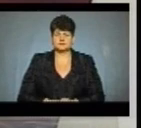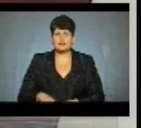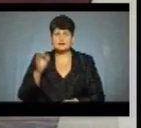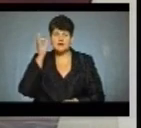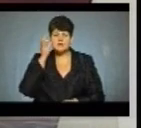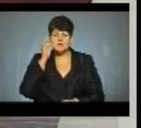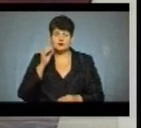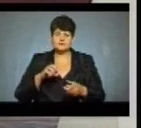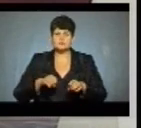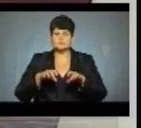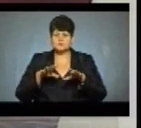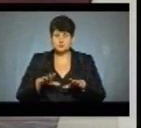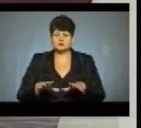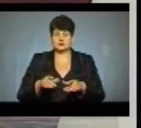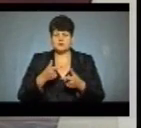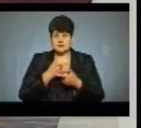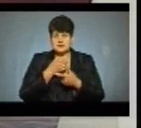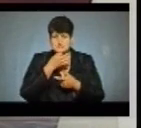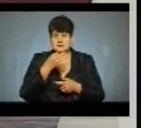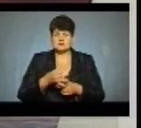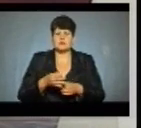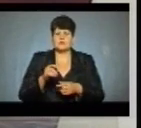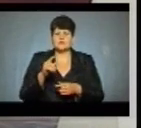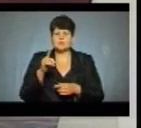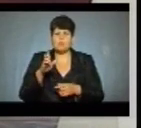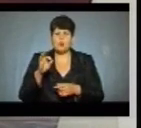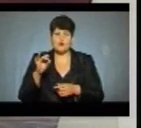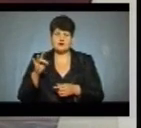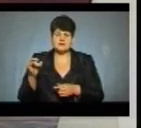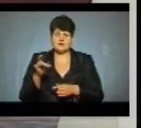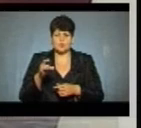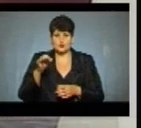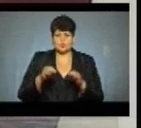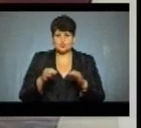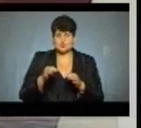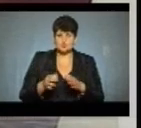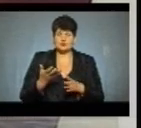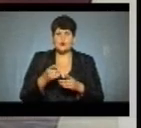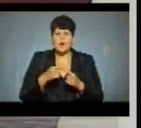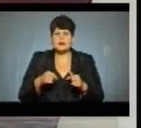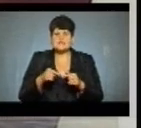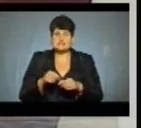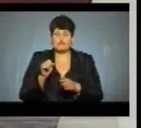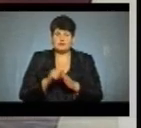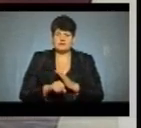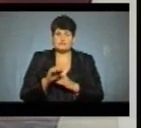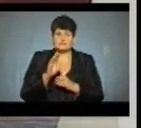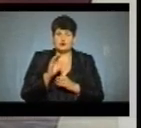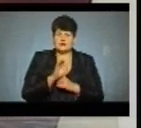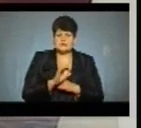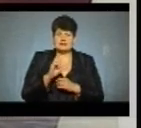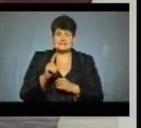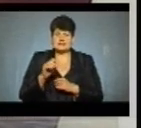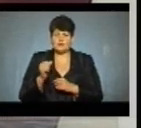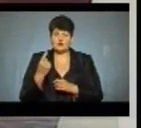Нагадаю, вирок обвинуваченим оголосив Зборівський райсуд 2 квітня 2018 року. Організатора вбивства Олександра Закутнього та одного